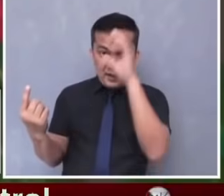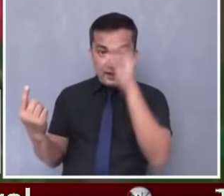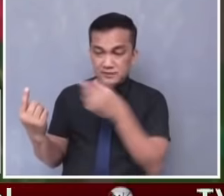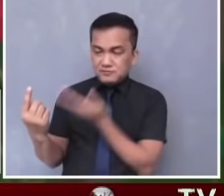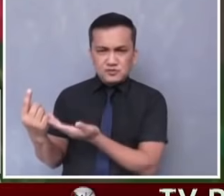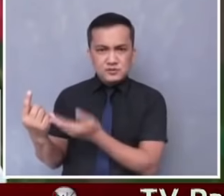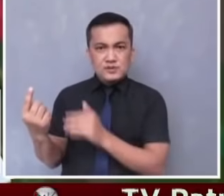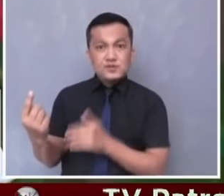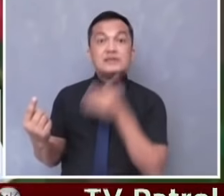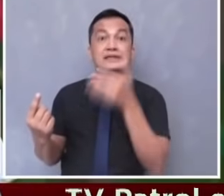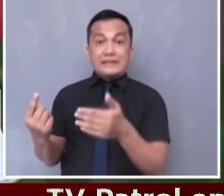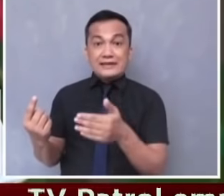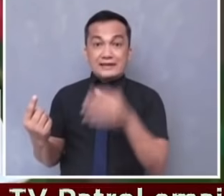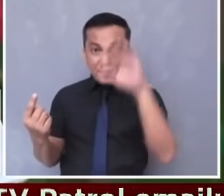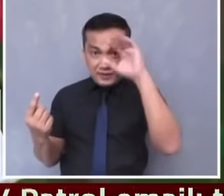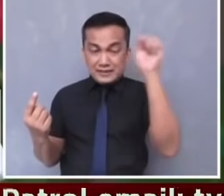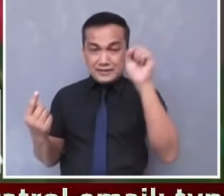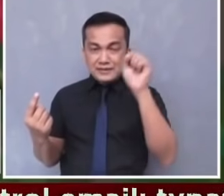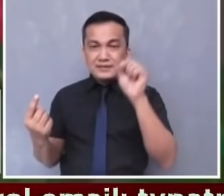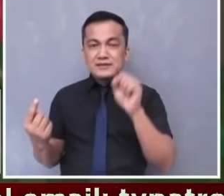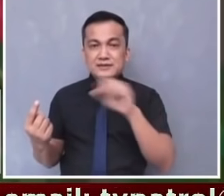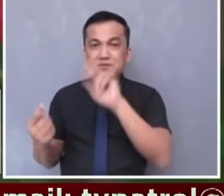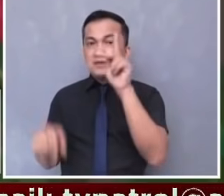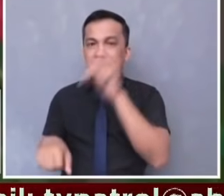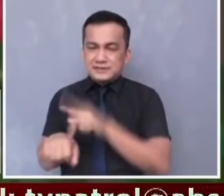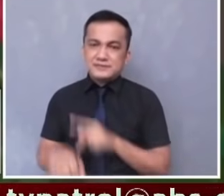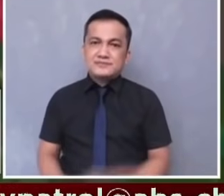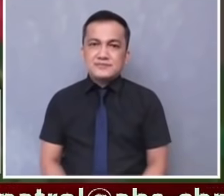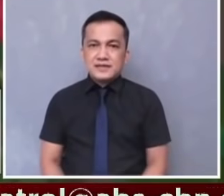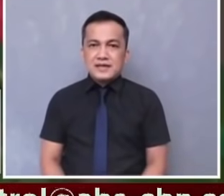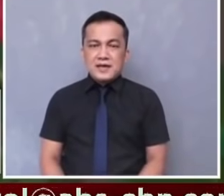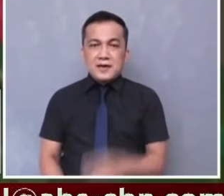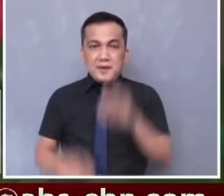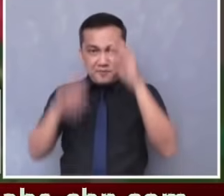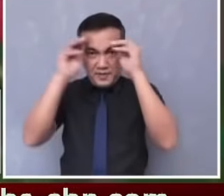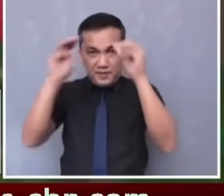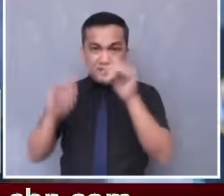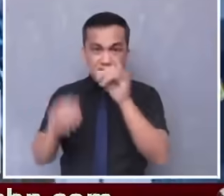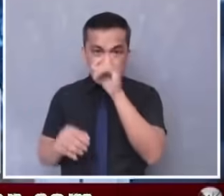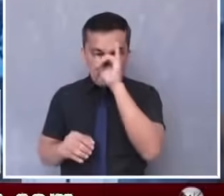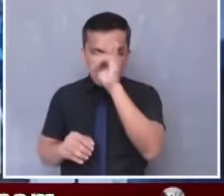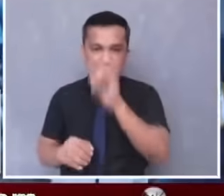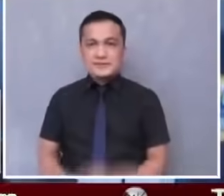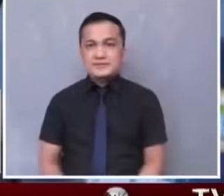next president of the Republic of the Philippines, Mayor Isko Moreno Domagoso.